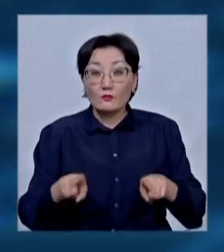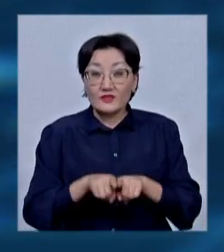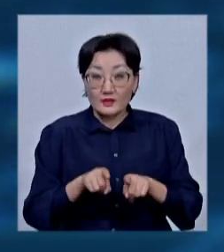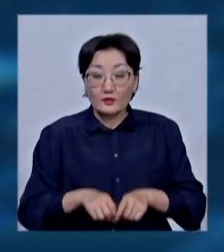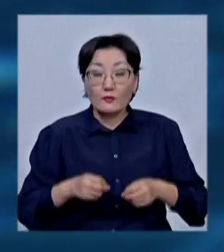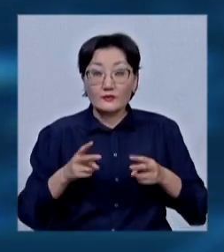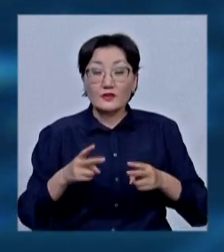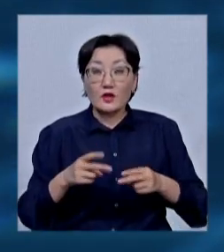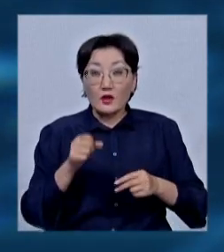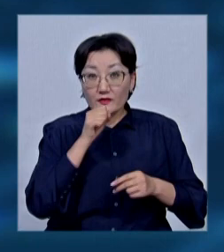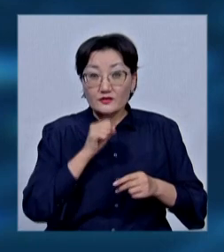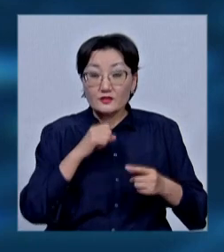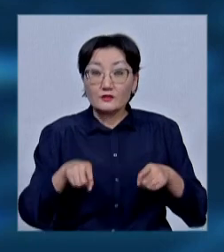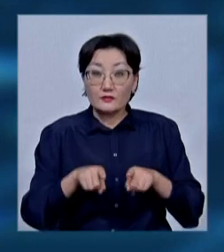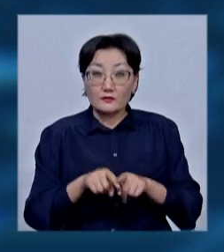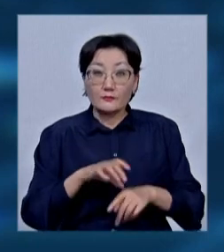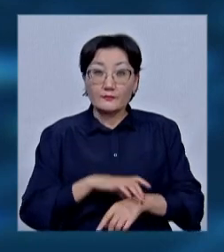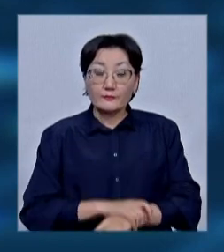фактам хищения чужого имущества.